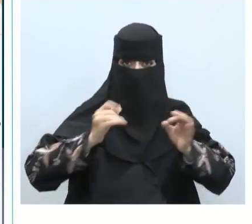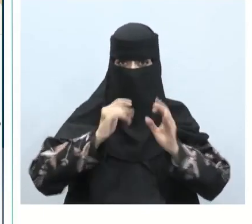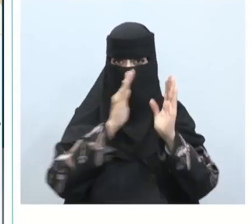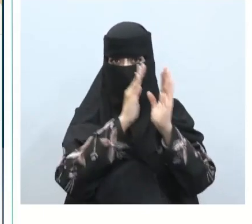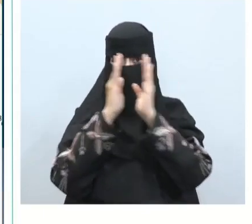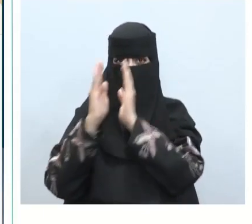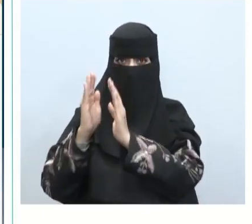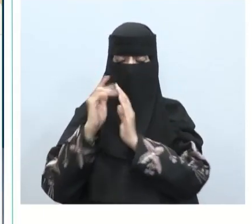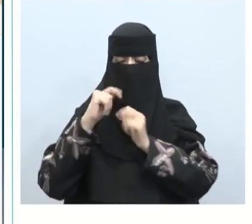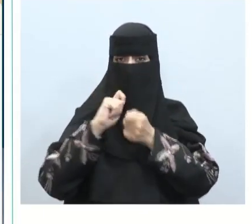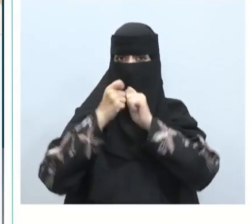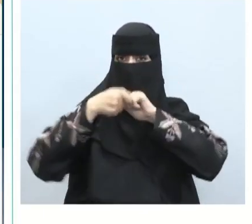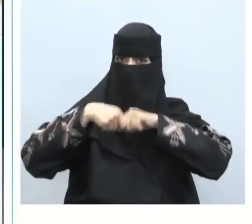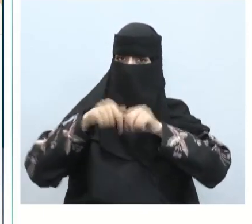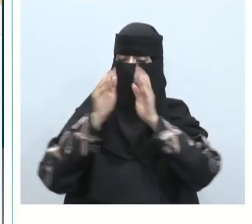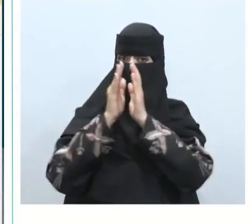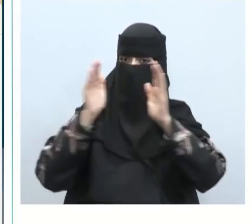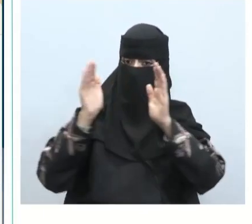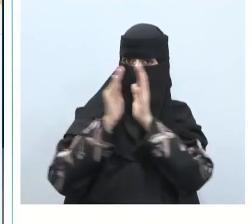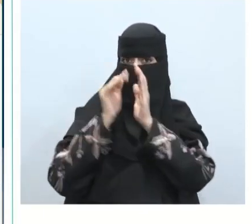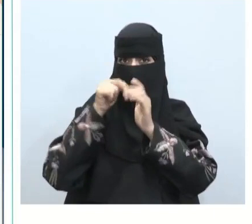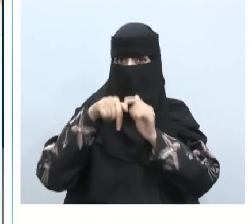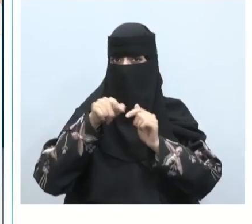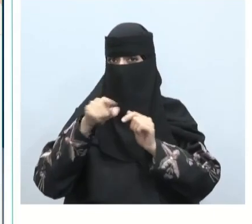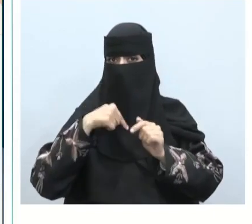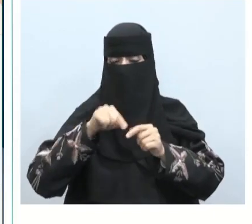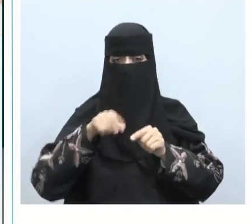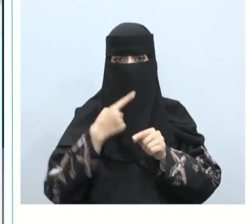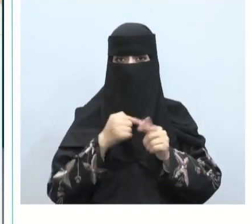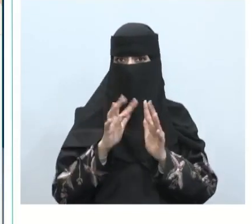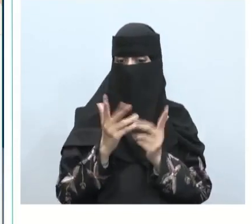المستند بتغيير مثلا حجم الخط بحسب الاتفاق